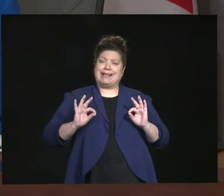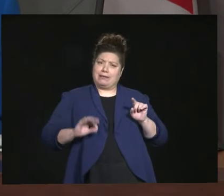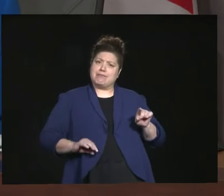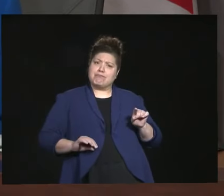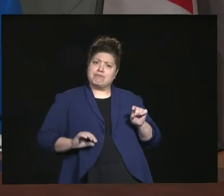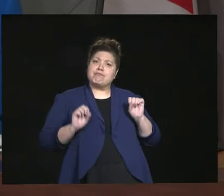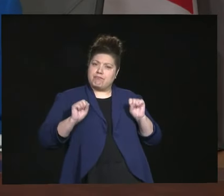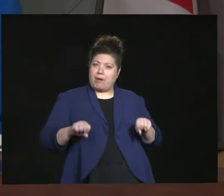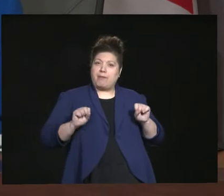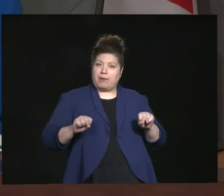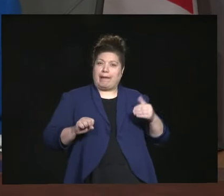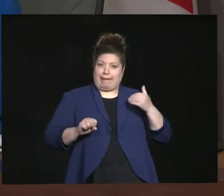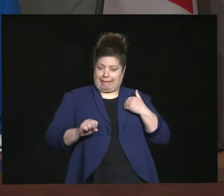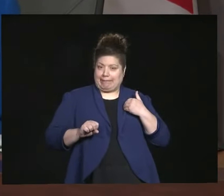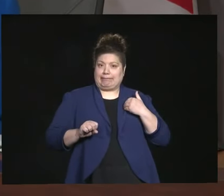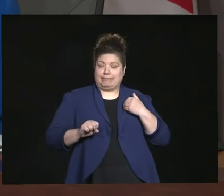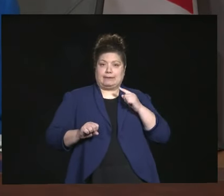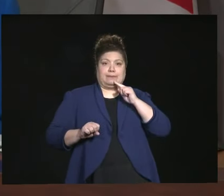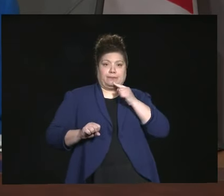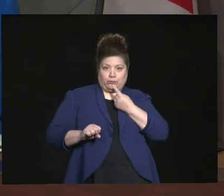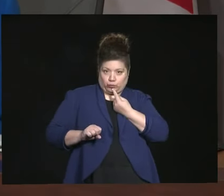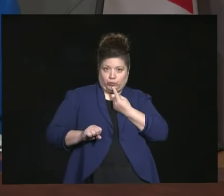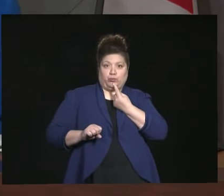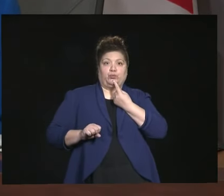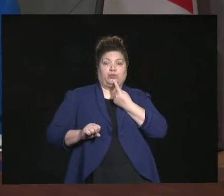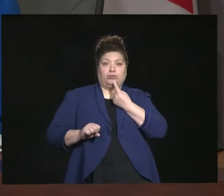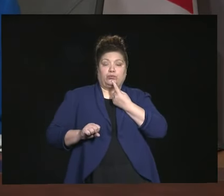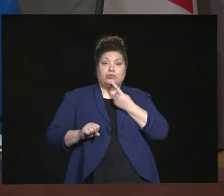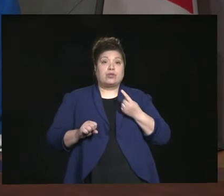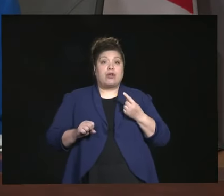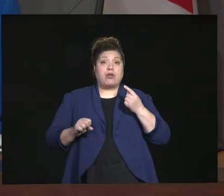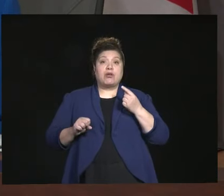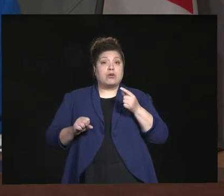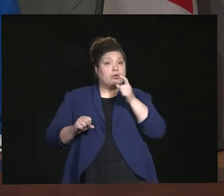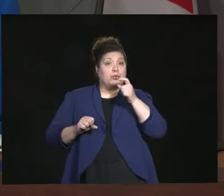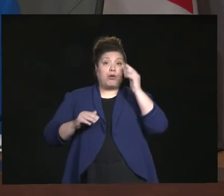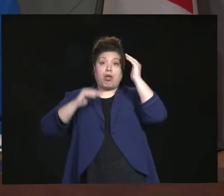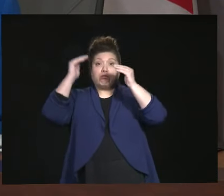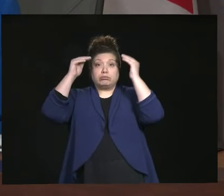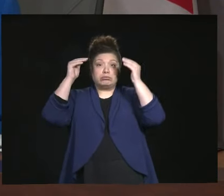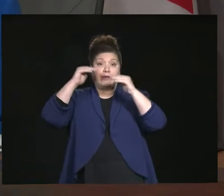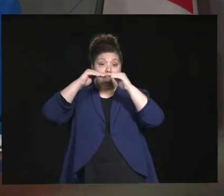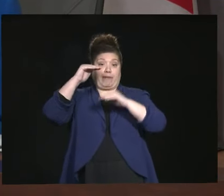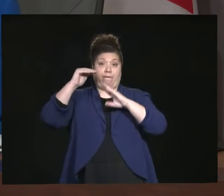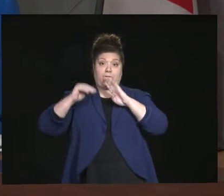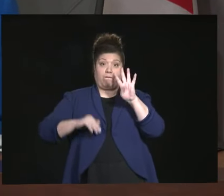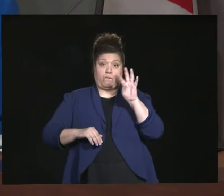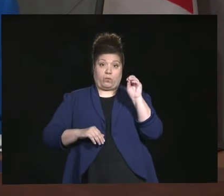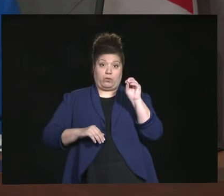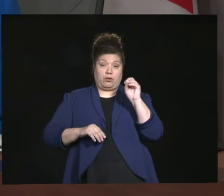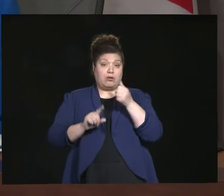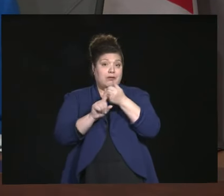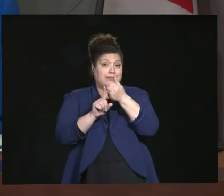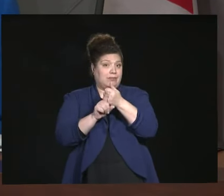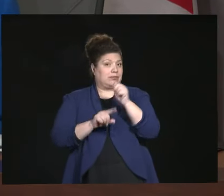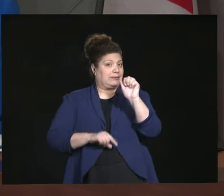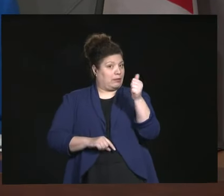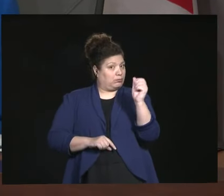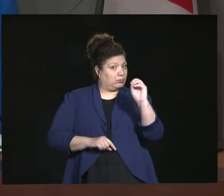Les adultes de moins de 40 ans représentent 10% de cas qui ont